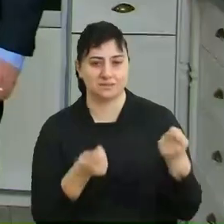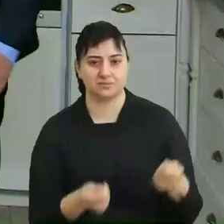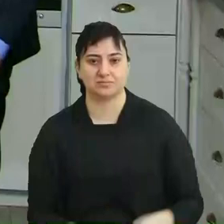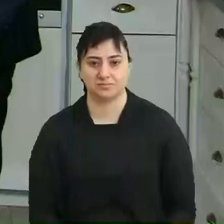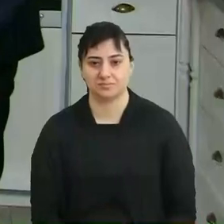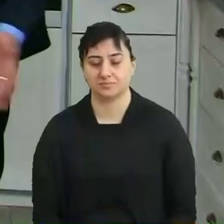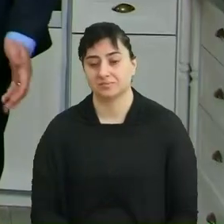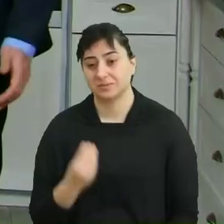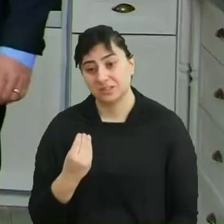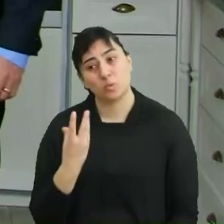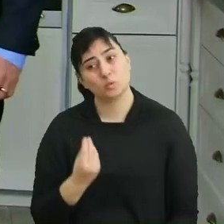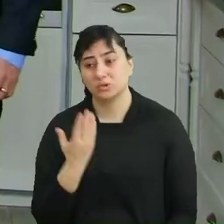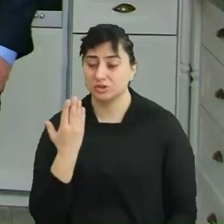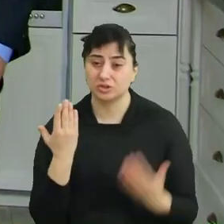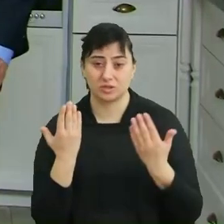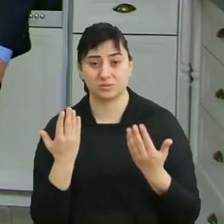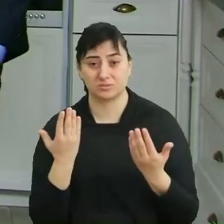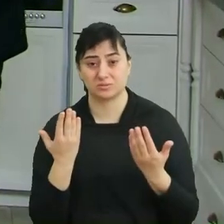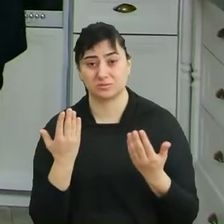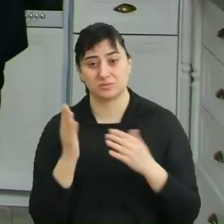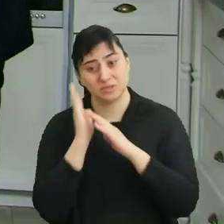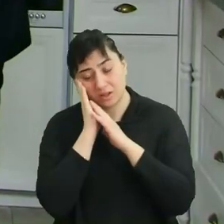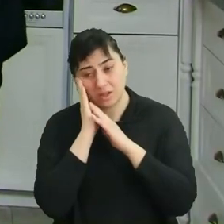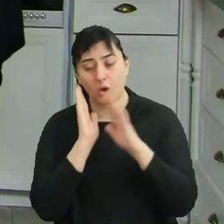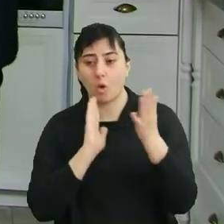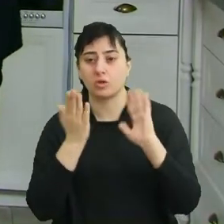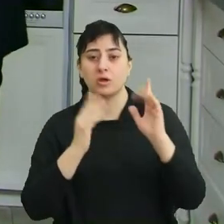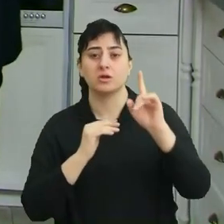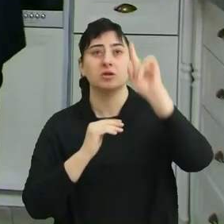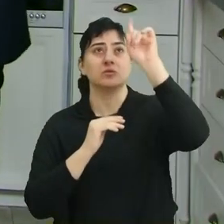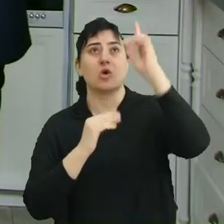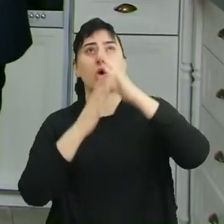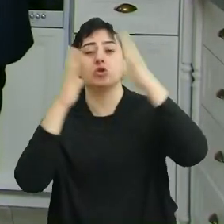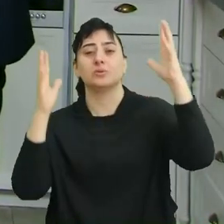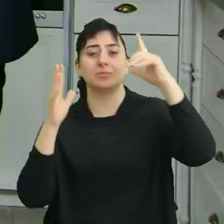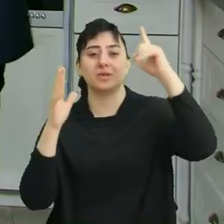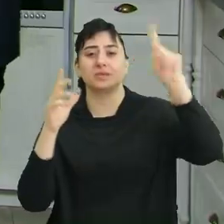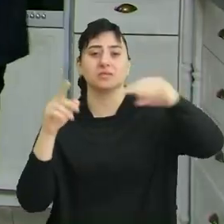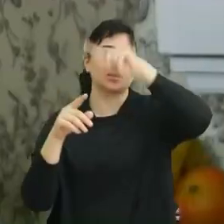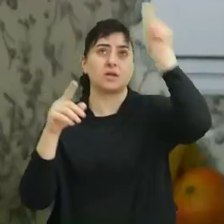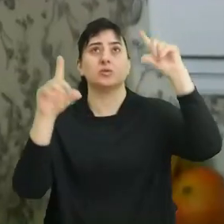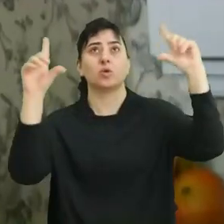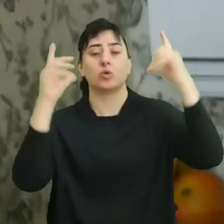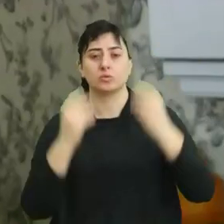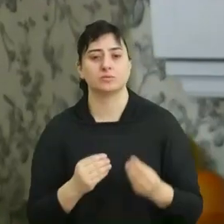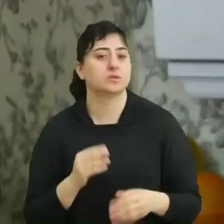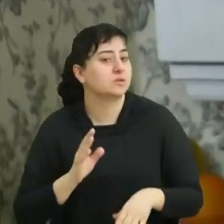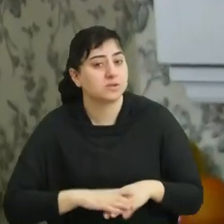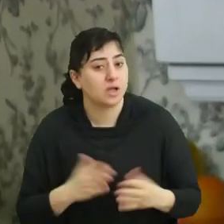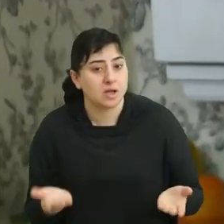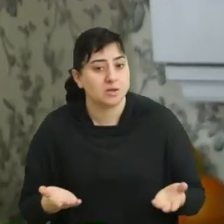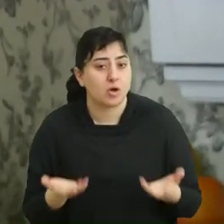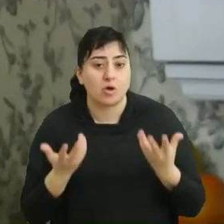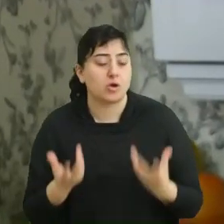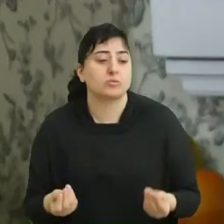gelecektir. Gelse iyi olur. Yani yatak odalarının tepesinde koca bir delik açtım. Hayatım ne yapalım ama ya?